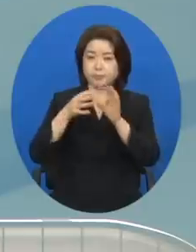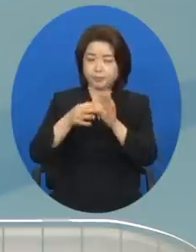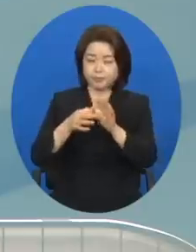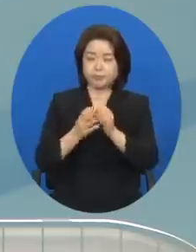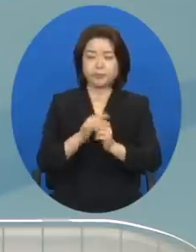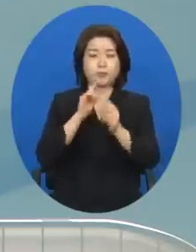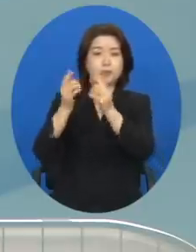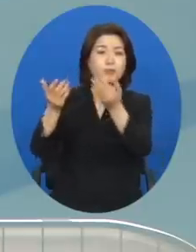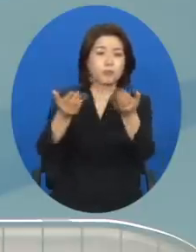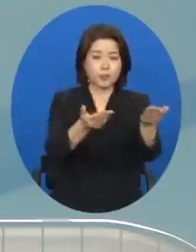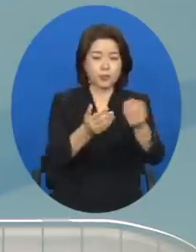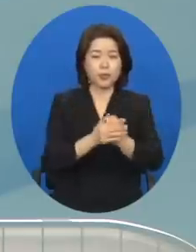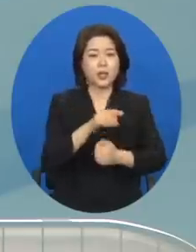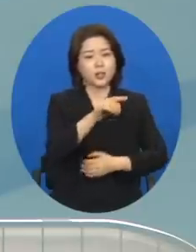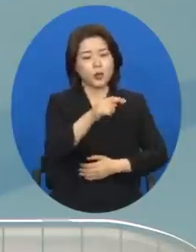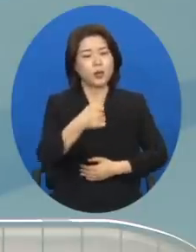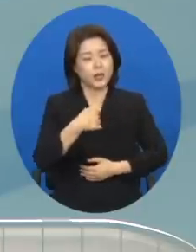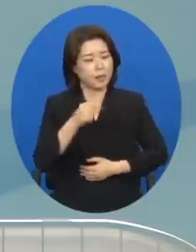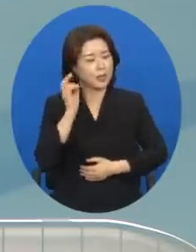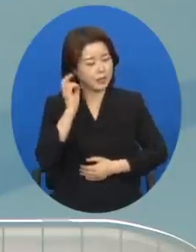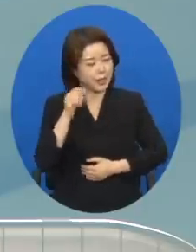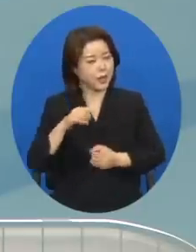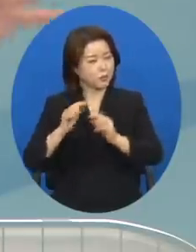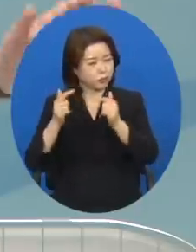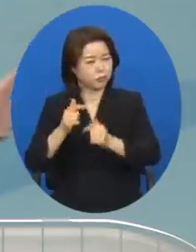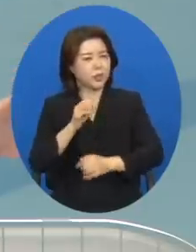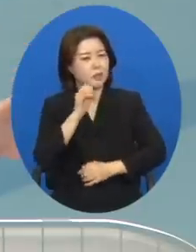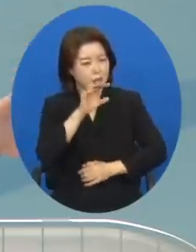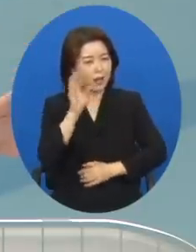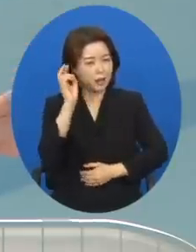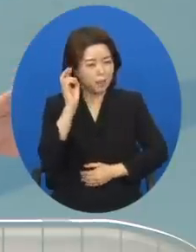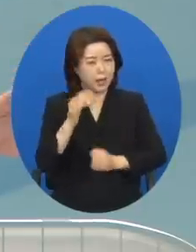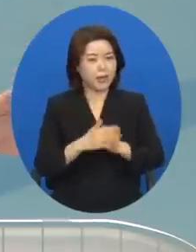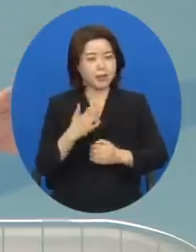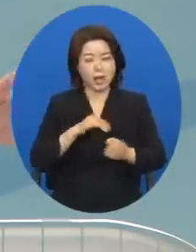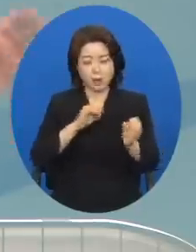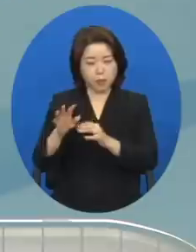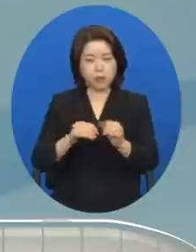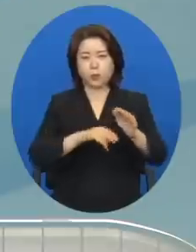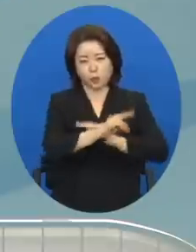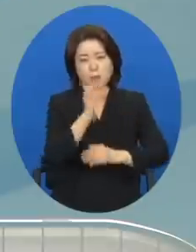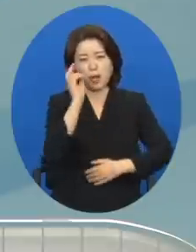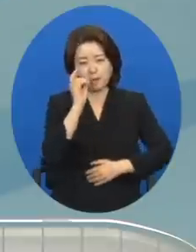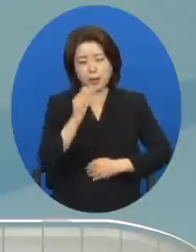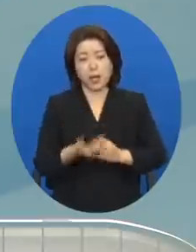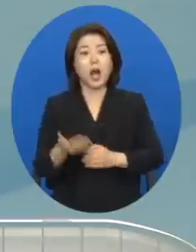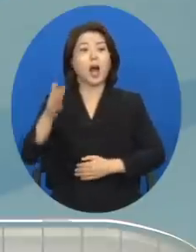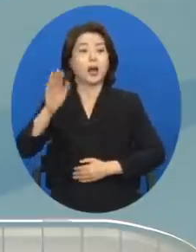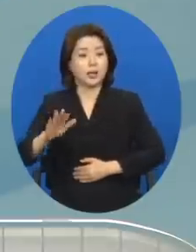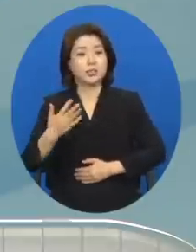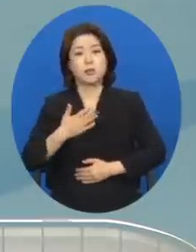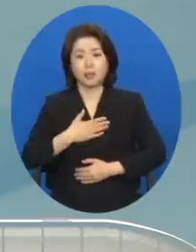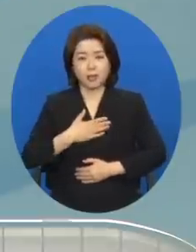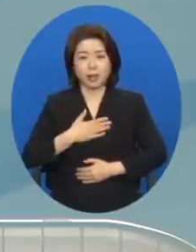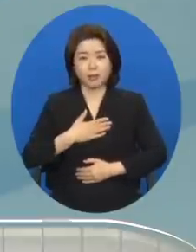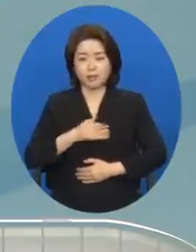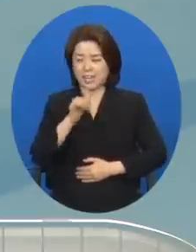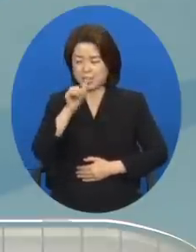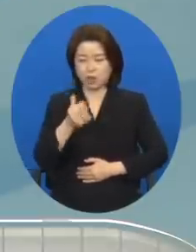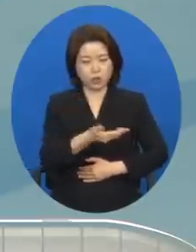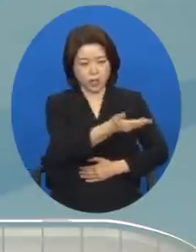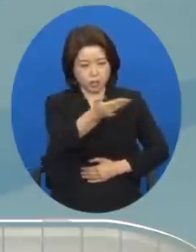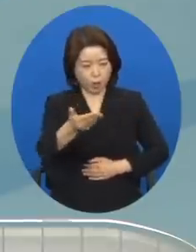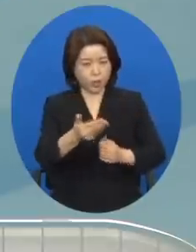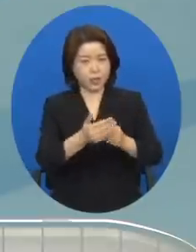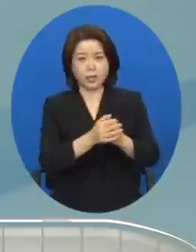말씀하시는 거예요. 너희들은 나를 부인하고 또 나를 버리고 도망갈 것이다. 그러나 나는 절대로